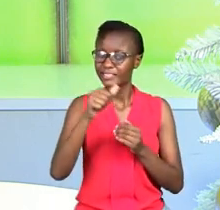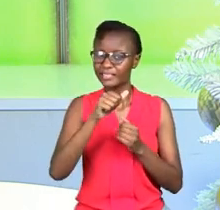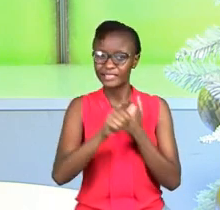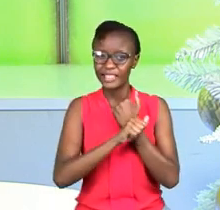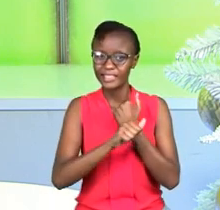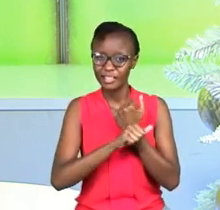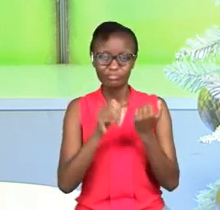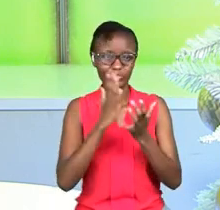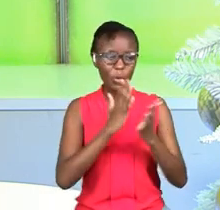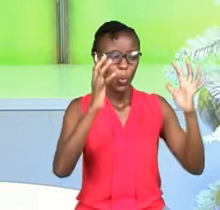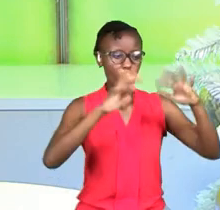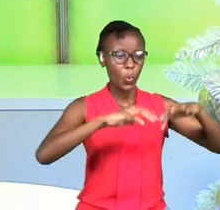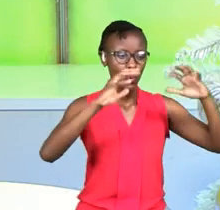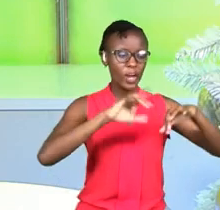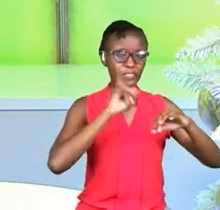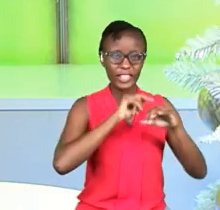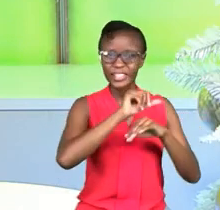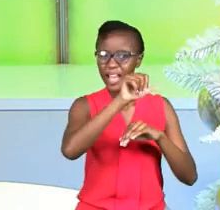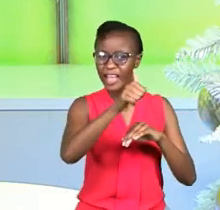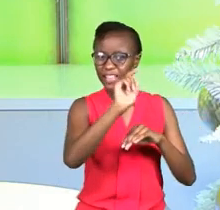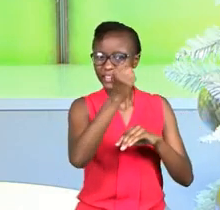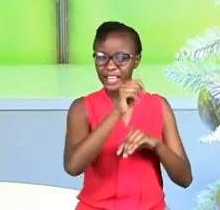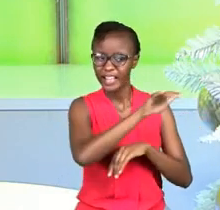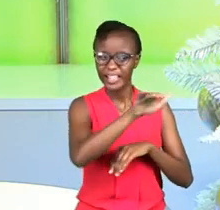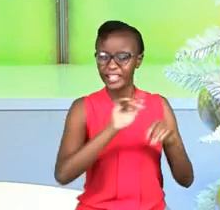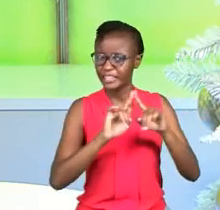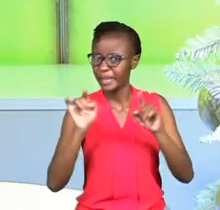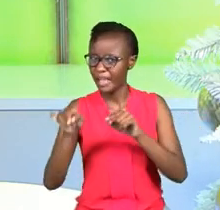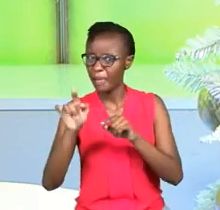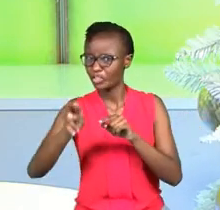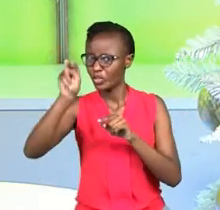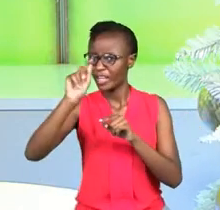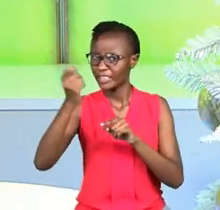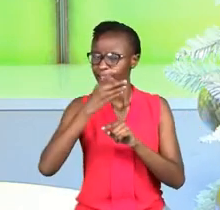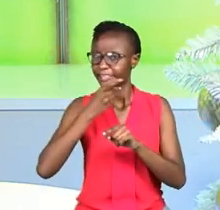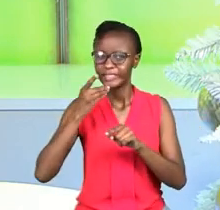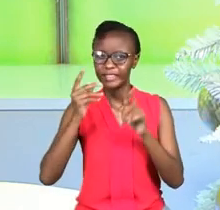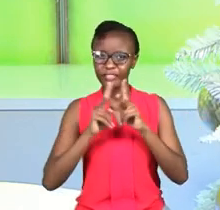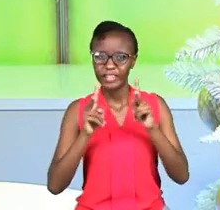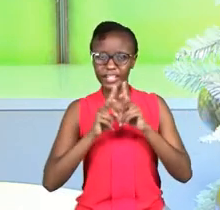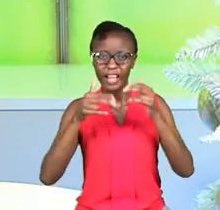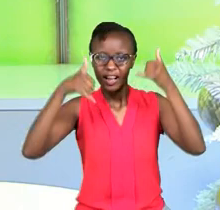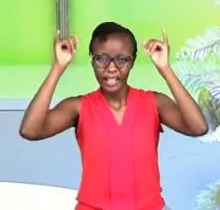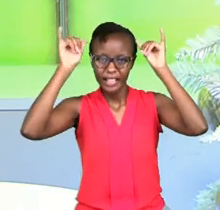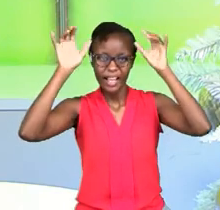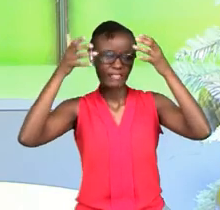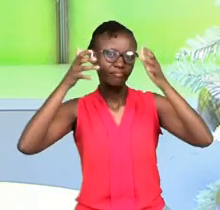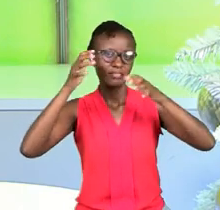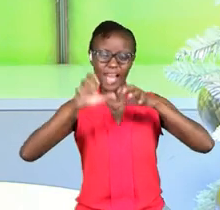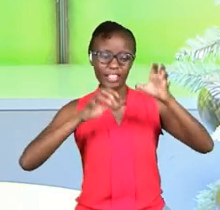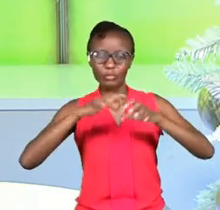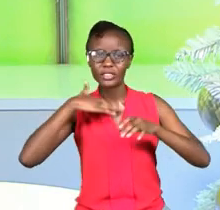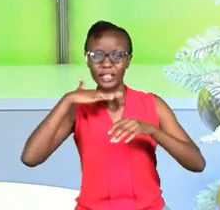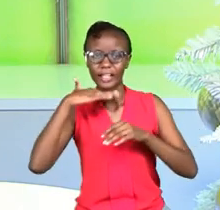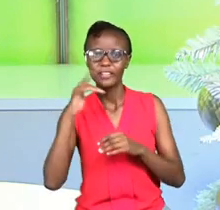mvua kubwa kunyesha maeneo mengi kote nchini. Katika kaunti ya Wajir, mifugo inazidi kuangamia kutokana na janga hilo. Maelfu ya mifugo pia